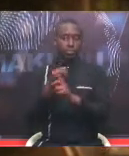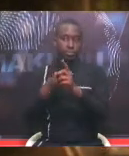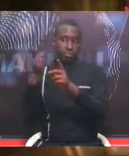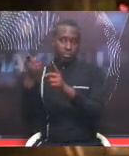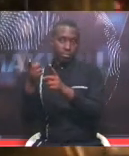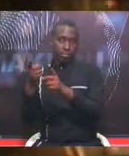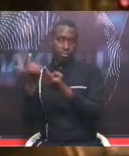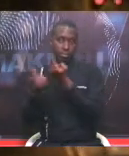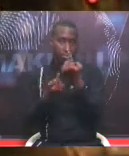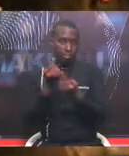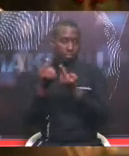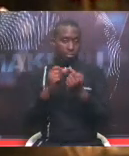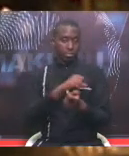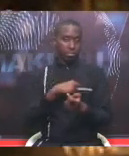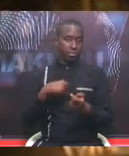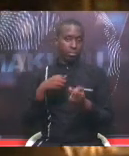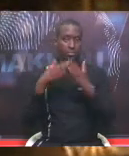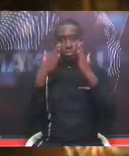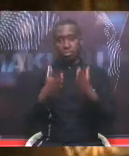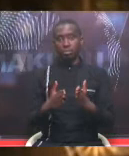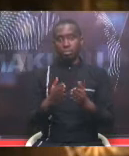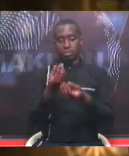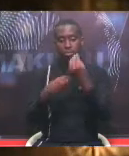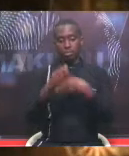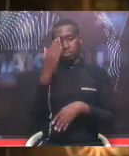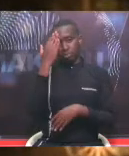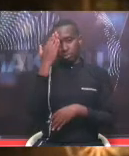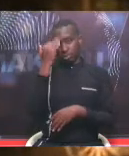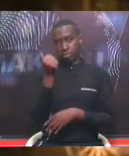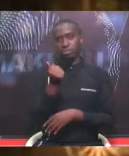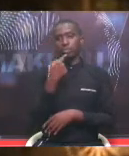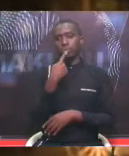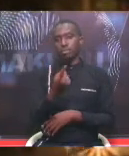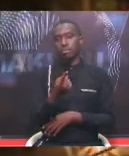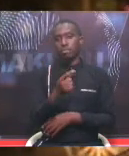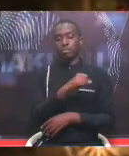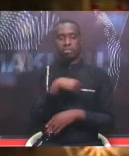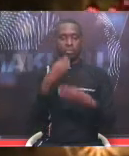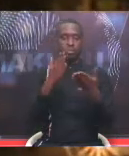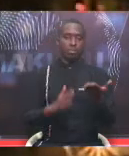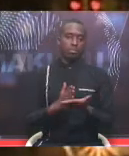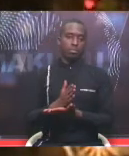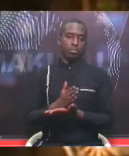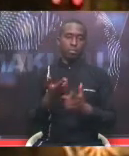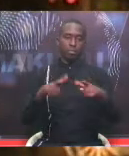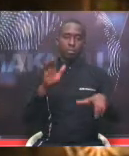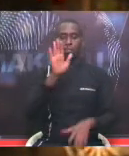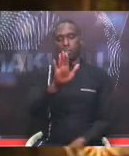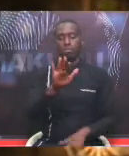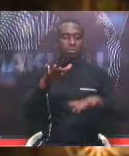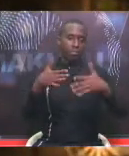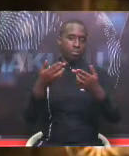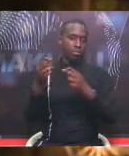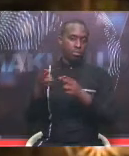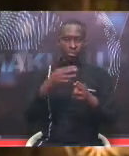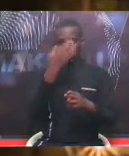bimuye babujije ubuyobozi kuhagurisha, ngo ubwo rero bakaba bavuga yuko babima uburenganzira bwabo ku butaka bwabo. Ese ubundi